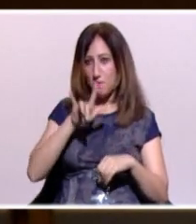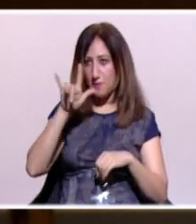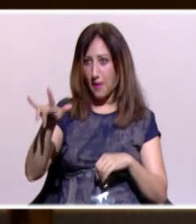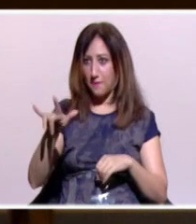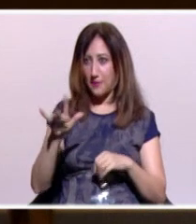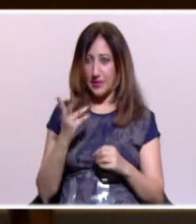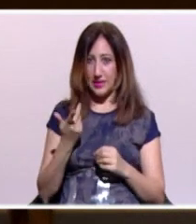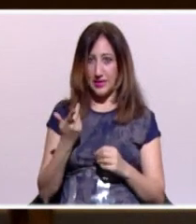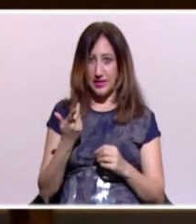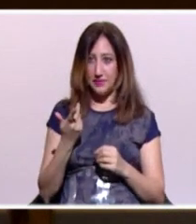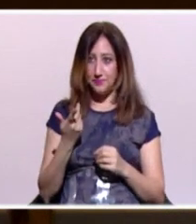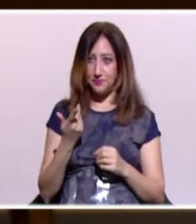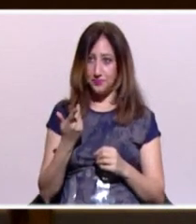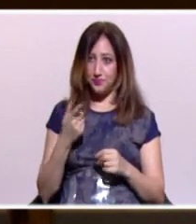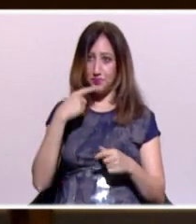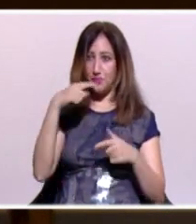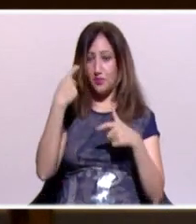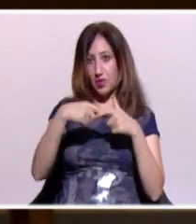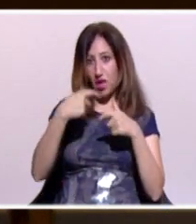والعلاقه دي كانت علاقه الحقيقه يعني